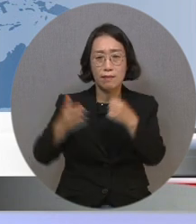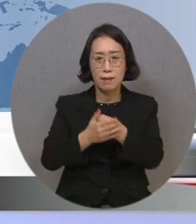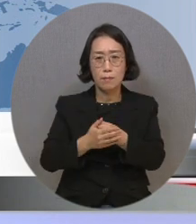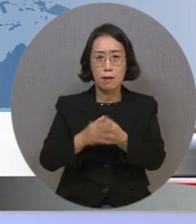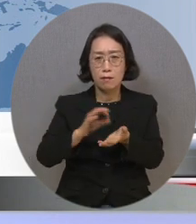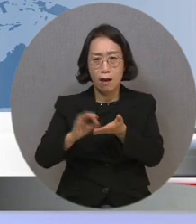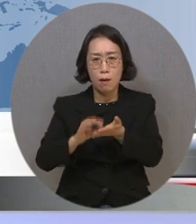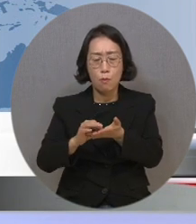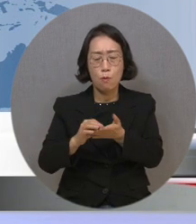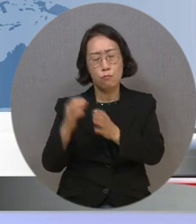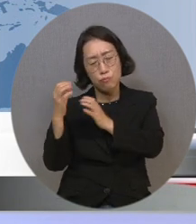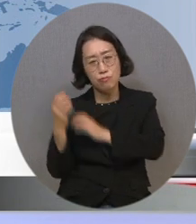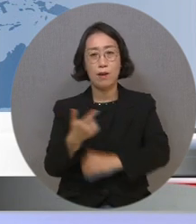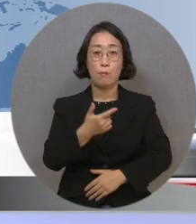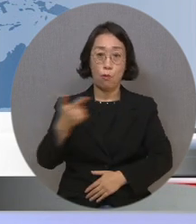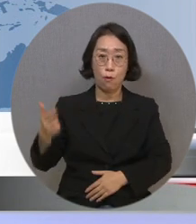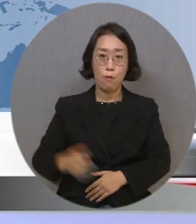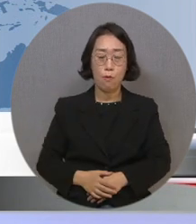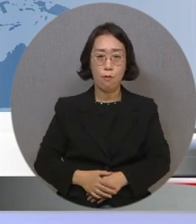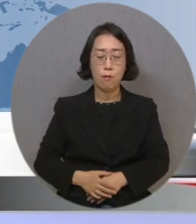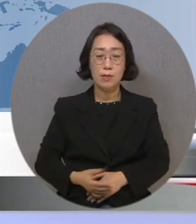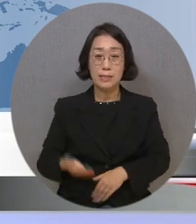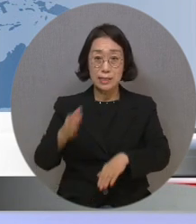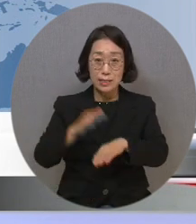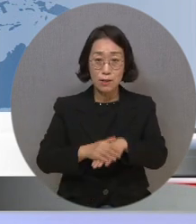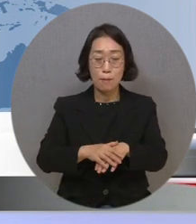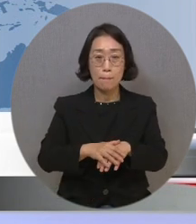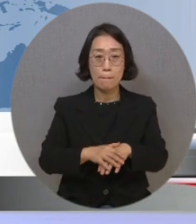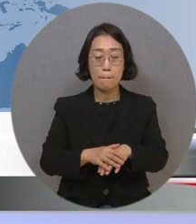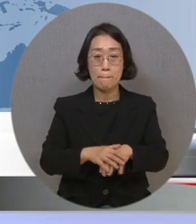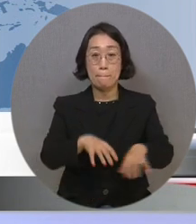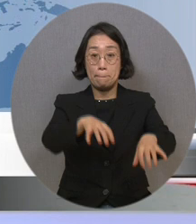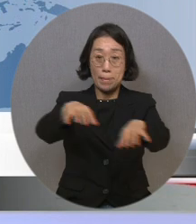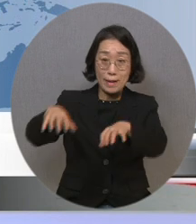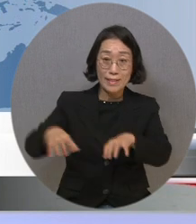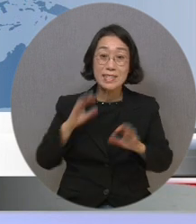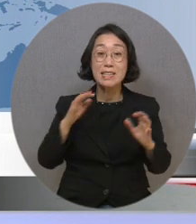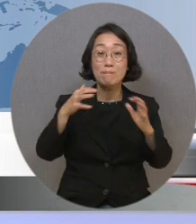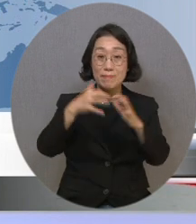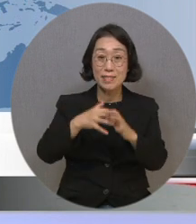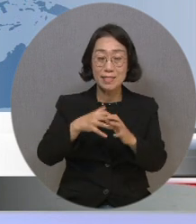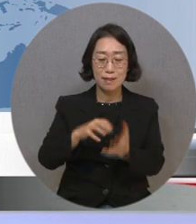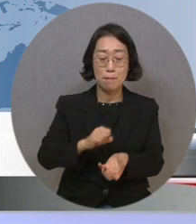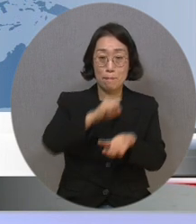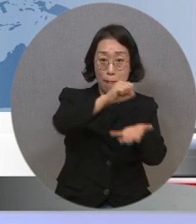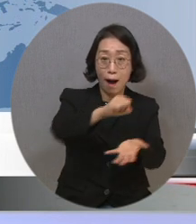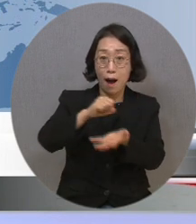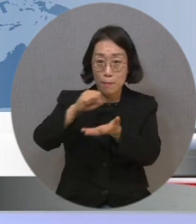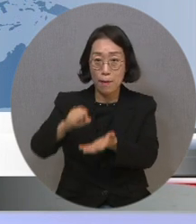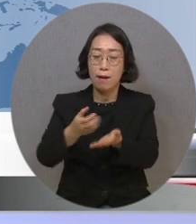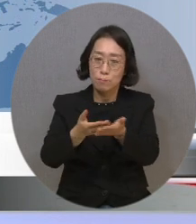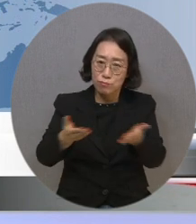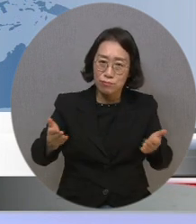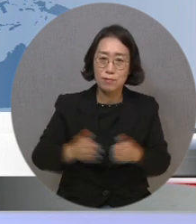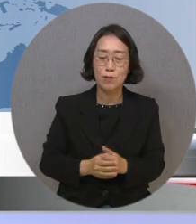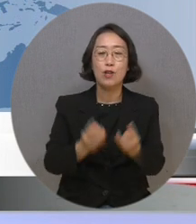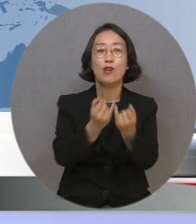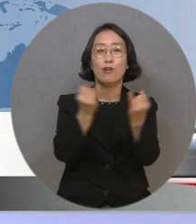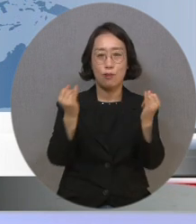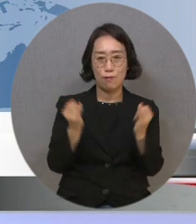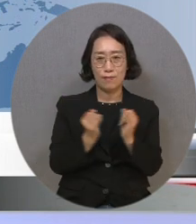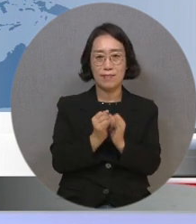만만치 않죠. 매년 직접 만든 김치를 소외된 이웃에게 전하며 따뜻한 온정을 나누는 여성들이